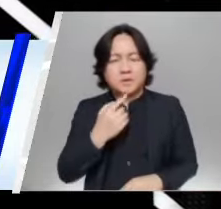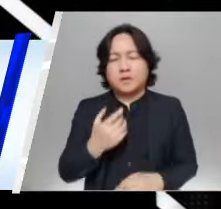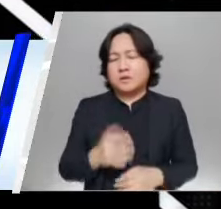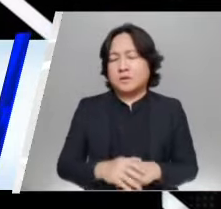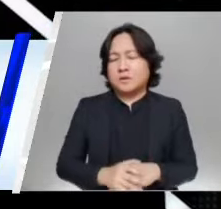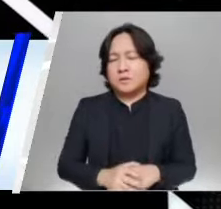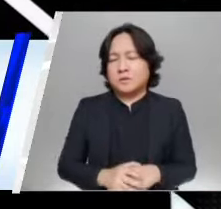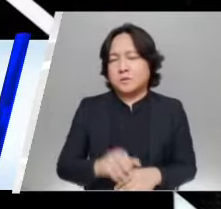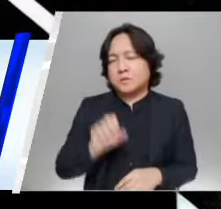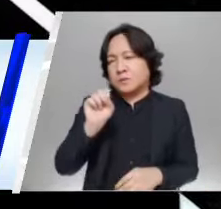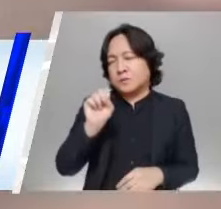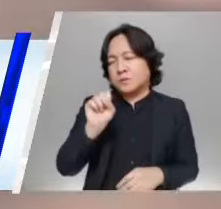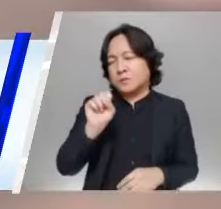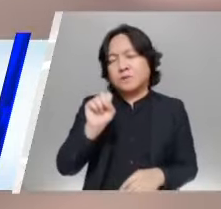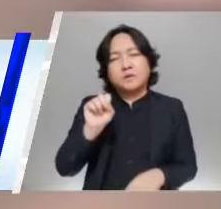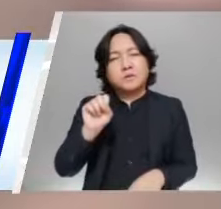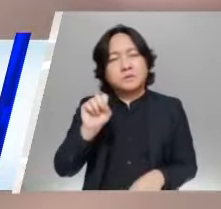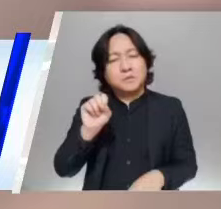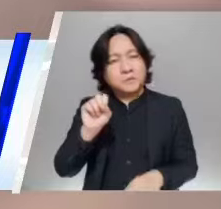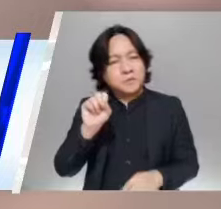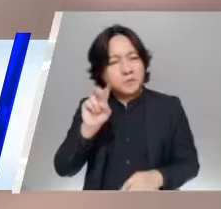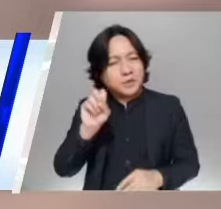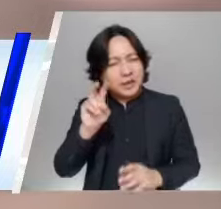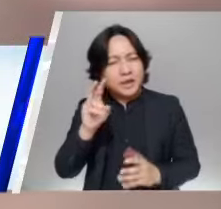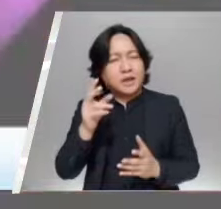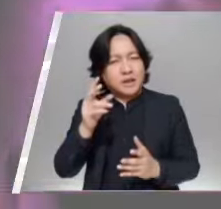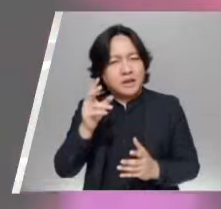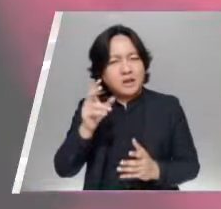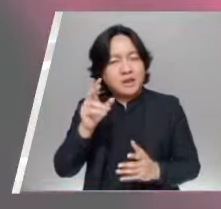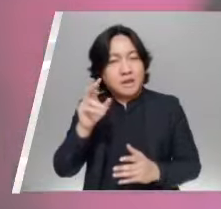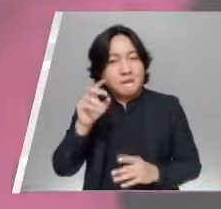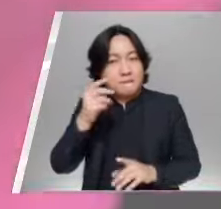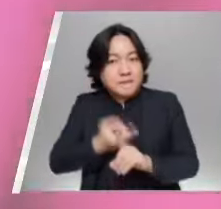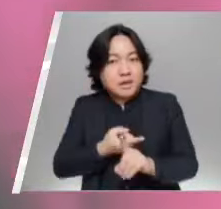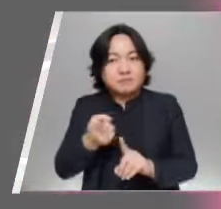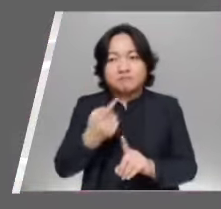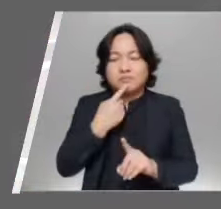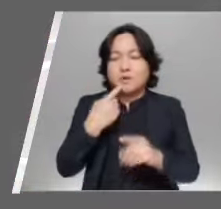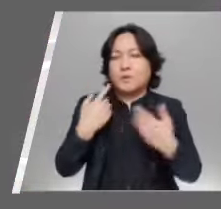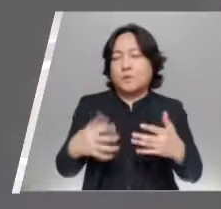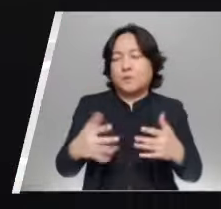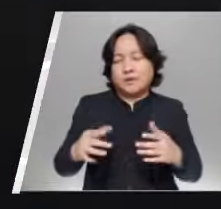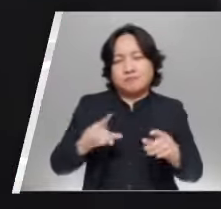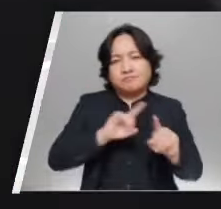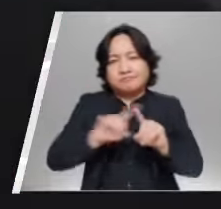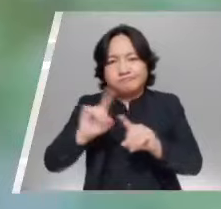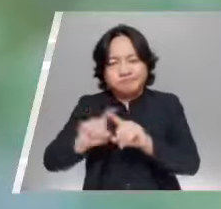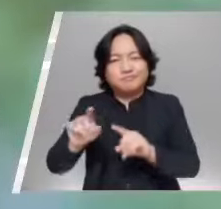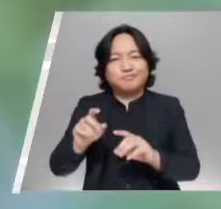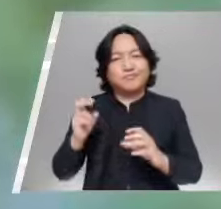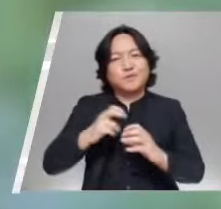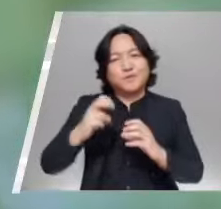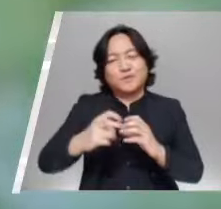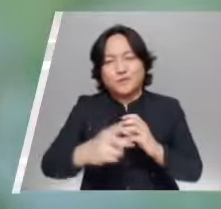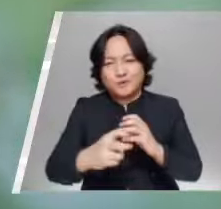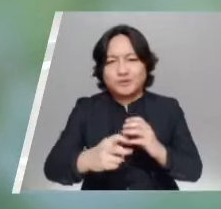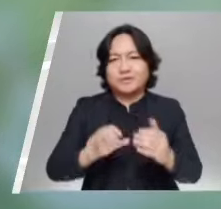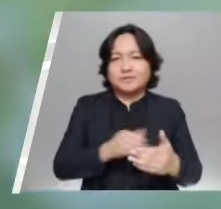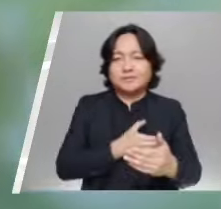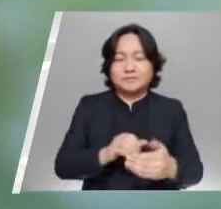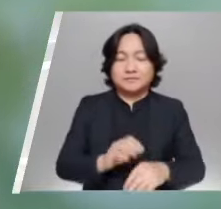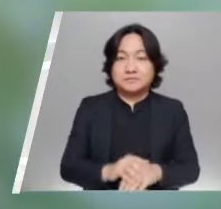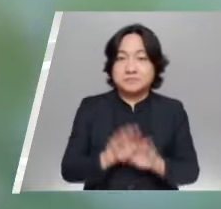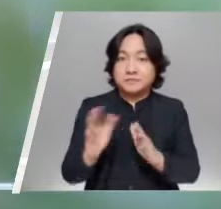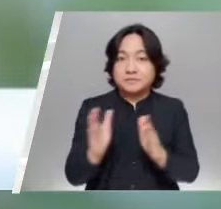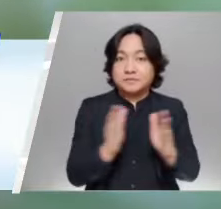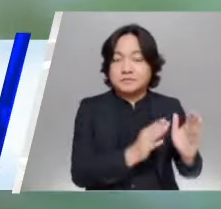ng Swifties all around the world, kabilang na ang ilang kapuso stars. At may dapat namang abangan ang fans